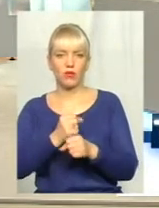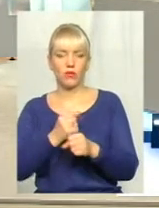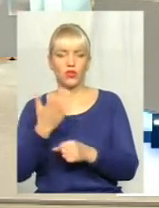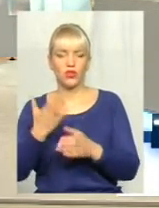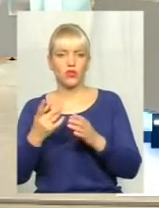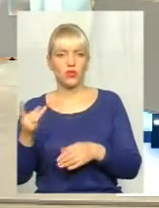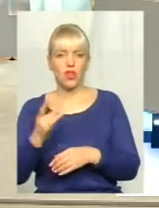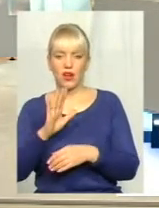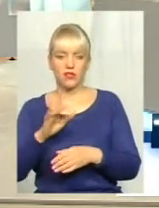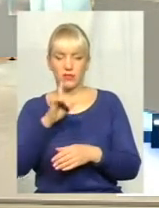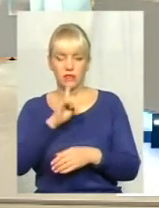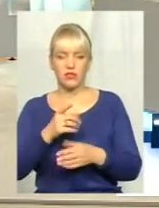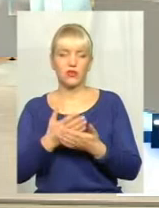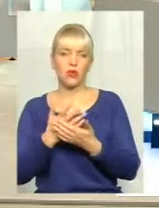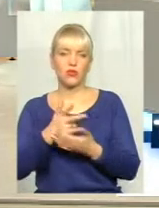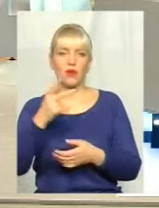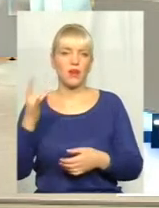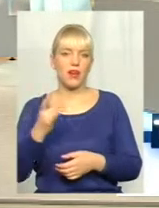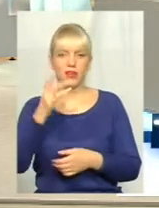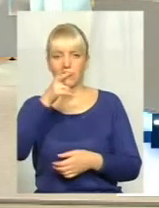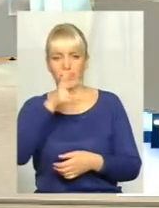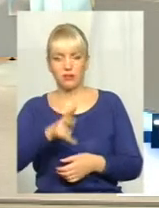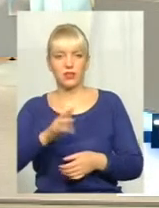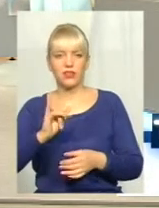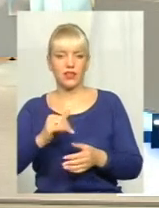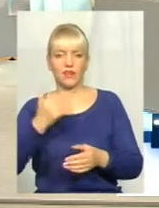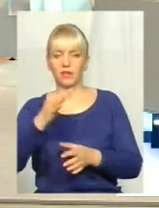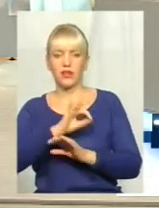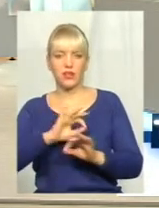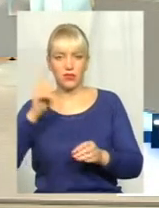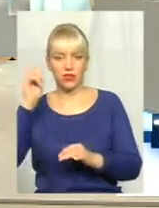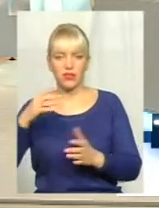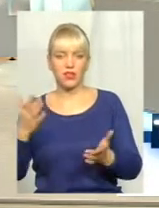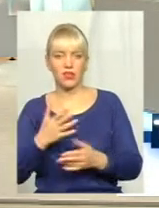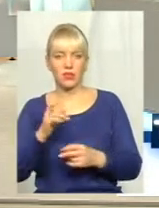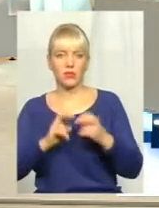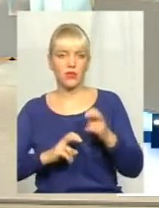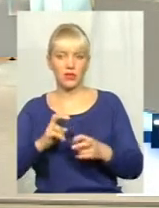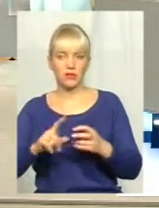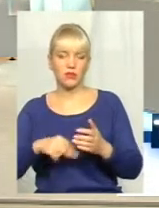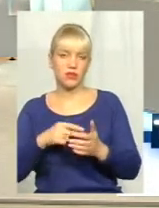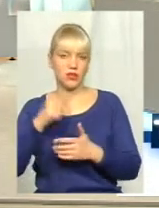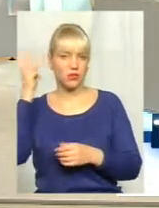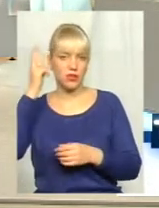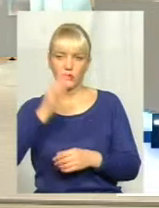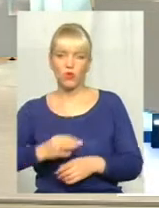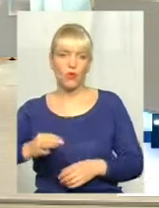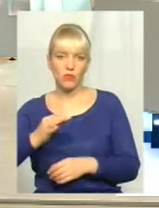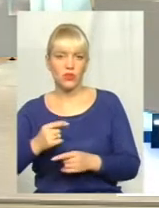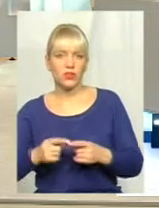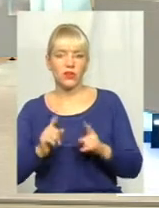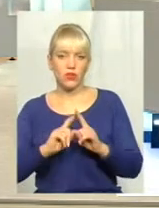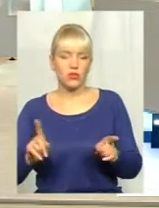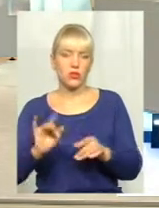місяць, то хоча б раз на квартал. І ви прекрасно знаєте, в яких підприємствах міста Хмельницької області,